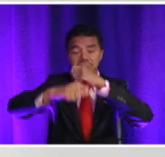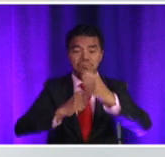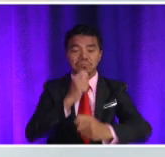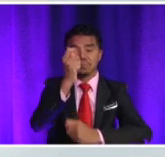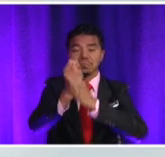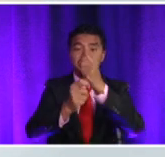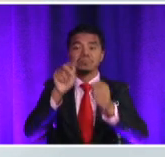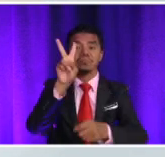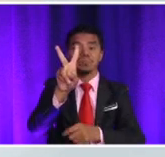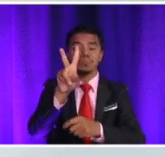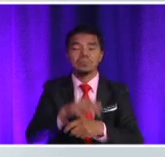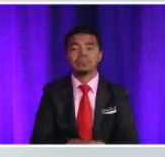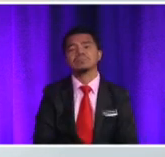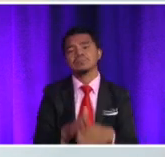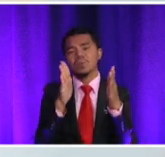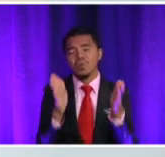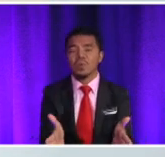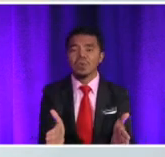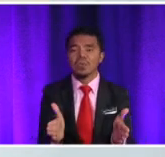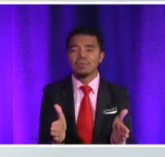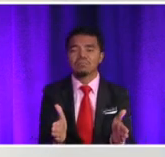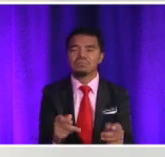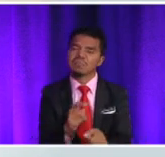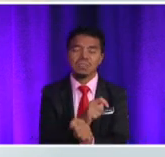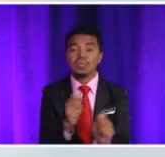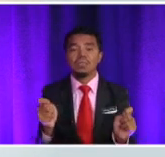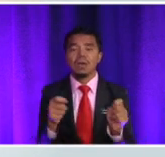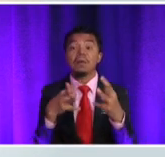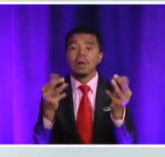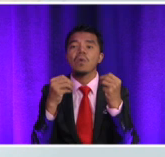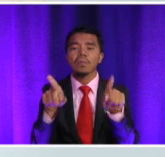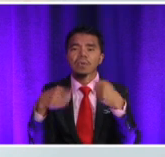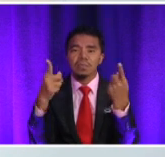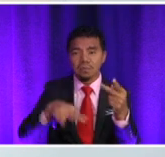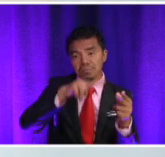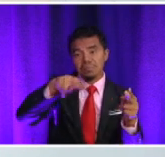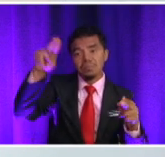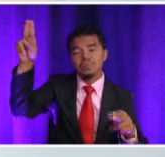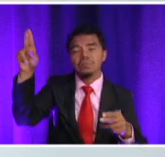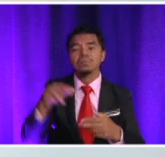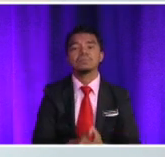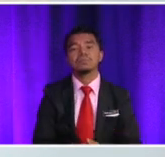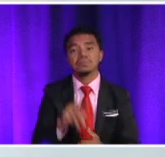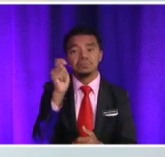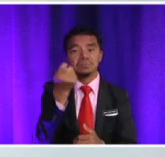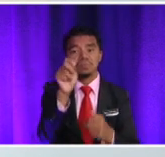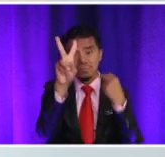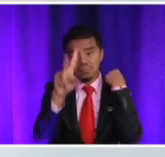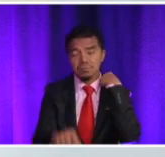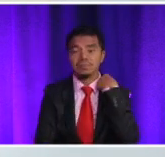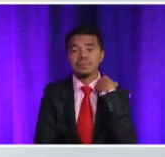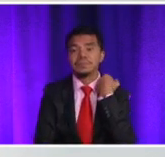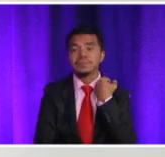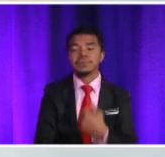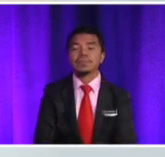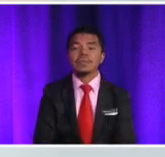tingkat 2 jadi orang jarang nak pergi naik Oke lagi ada